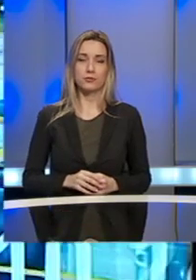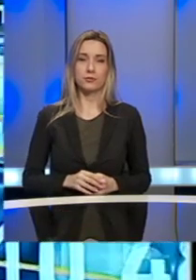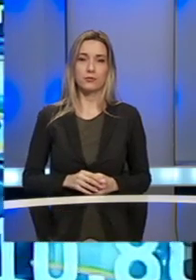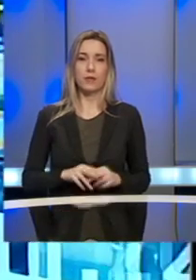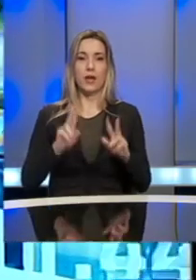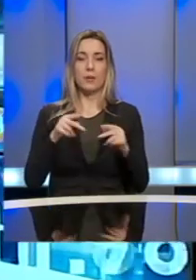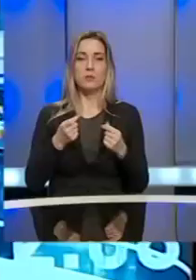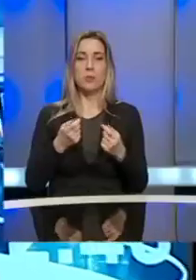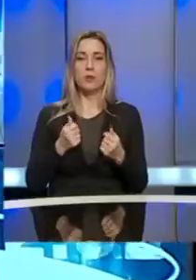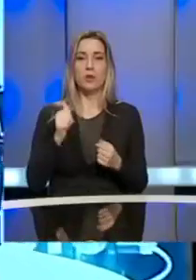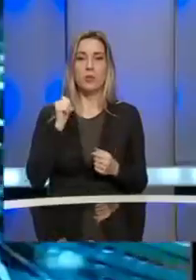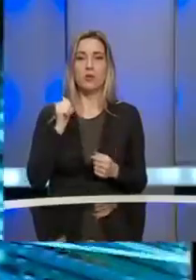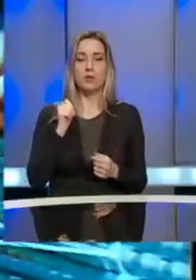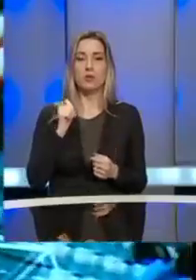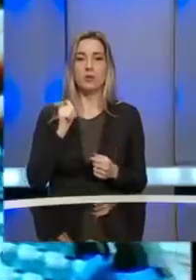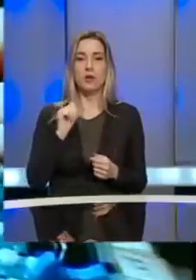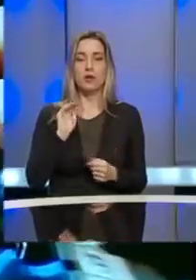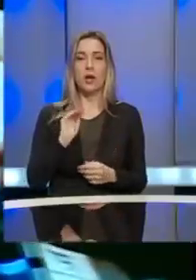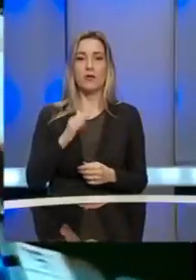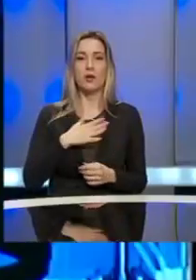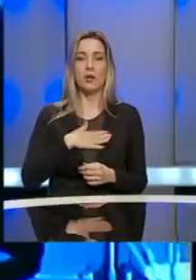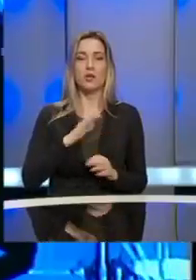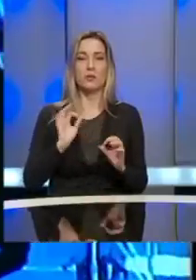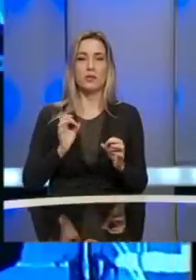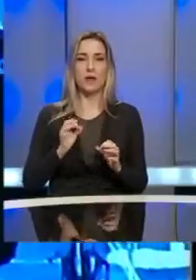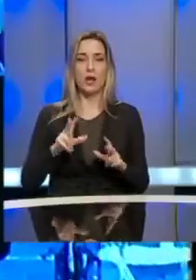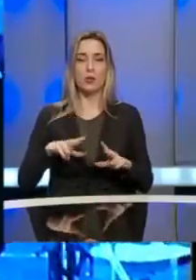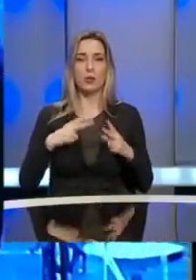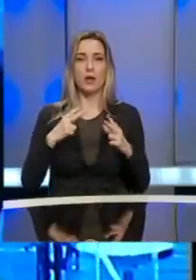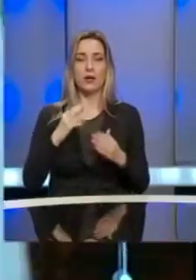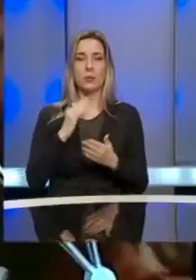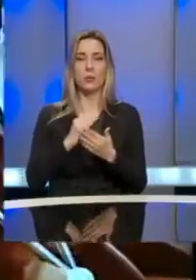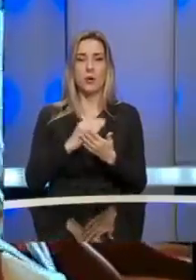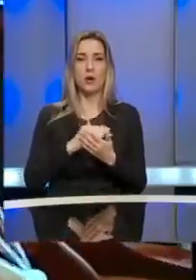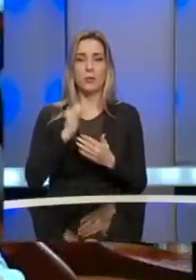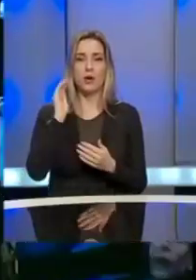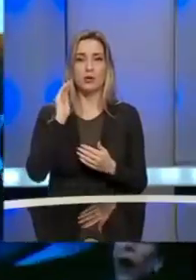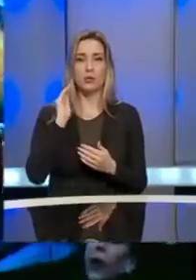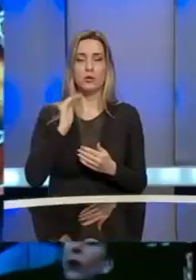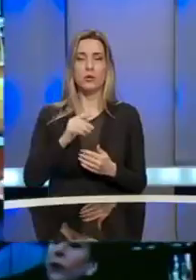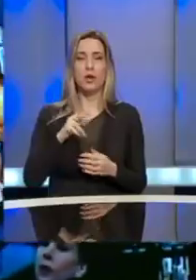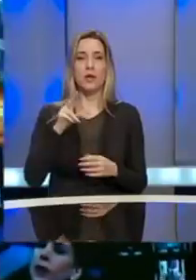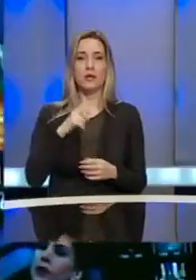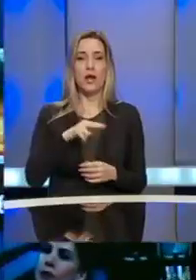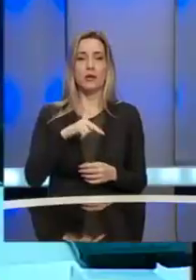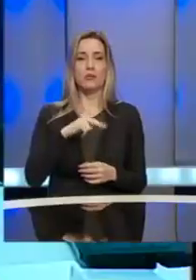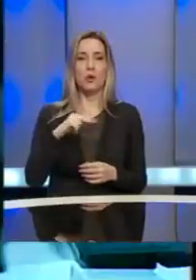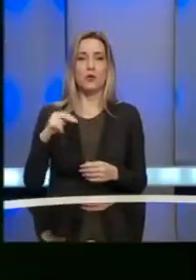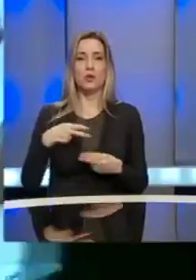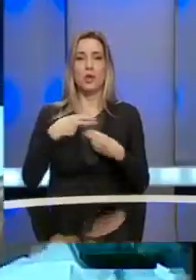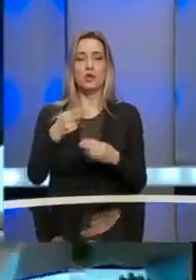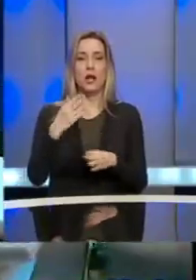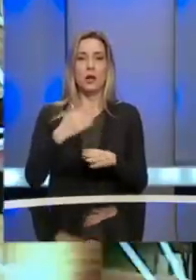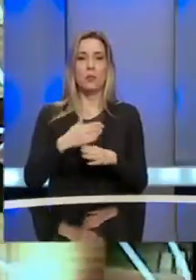Evo, imali smo priliku jučer u javljanju naš specijal jutarnjeg programa čuti da Norveška šalje pomoć